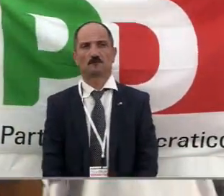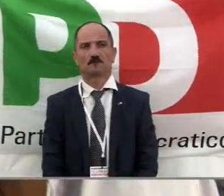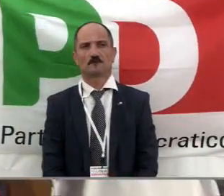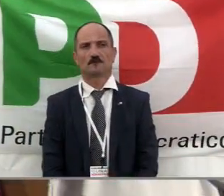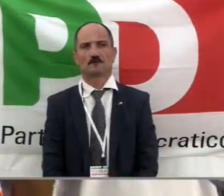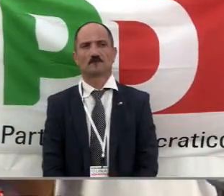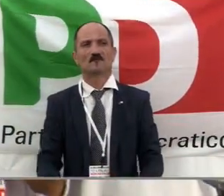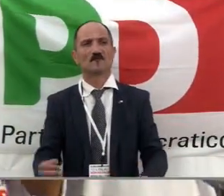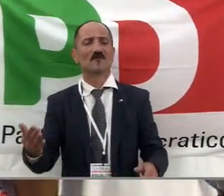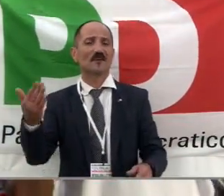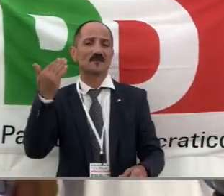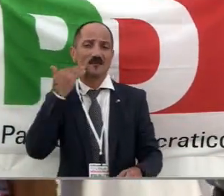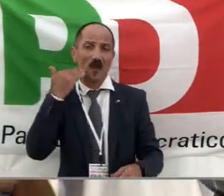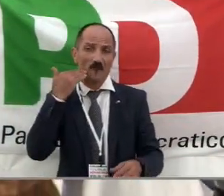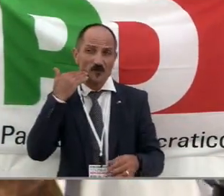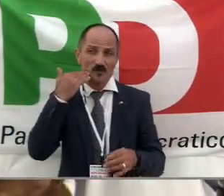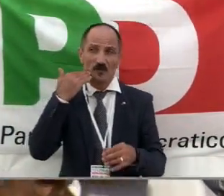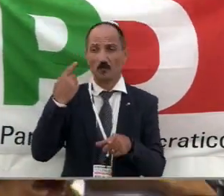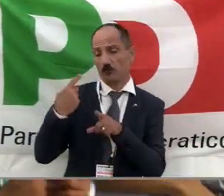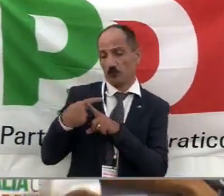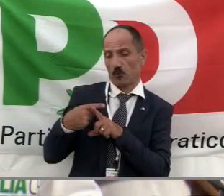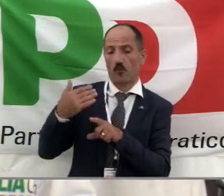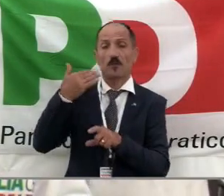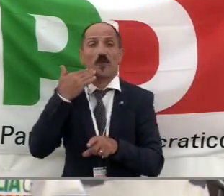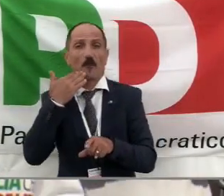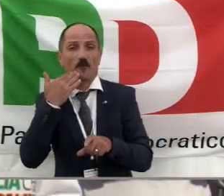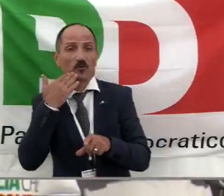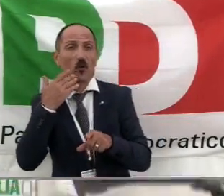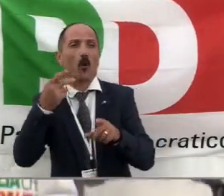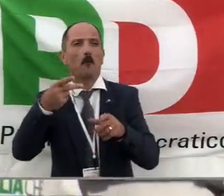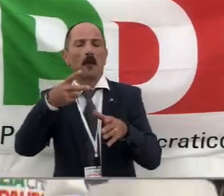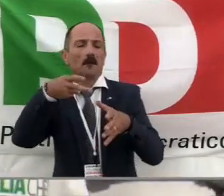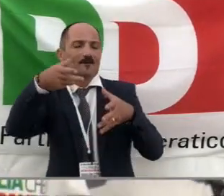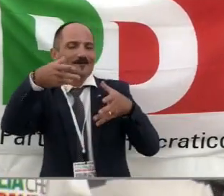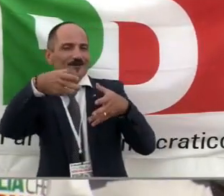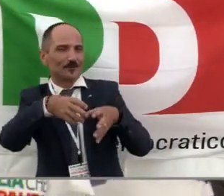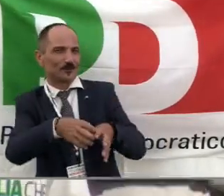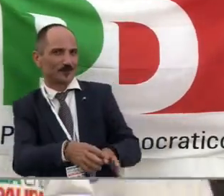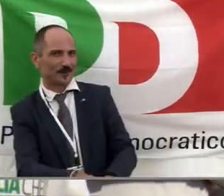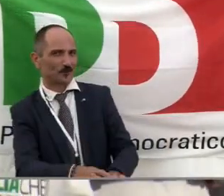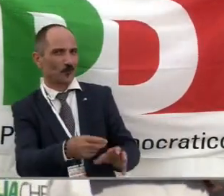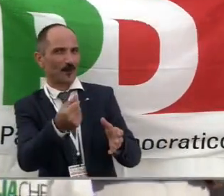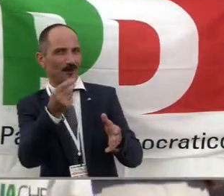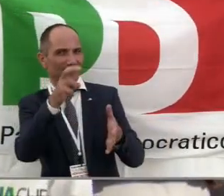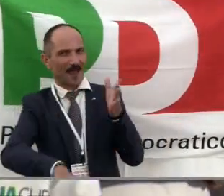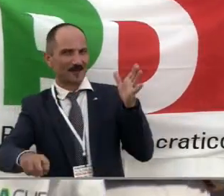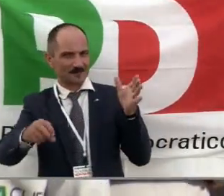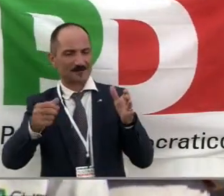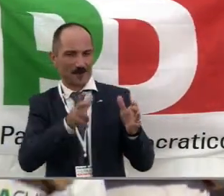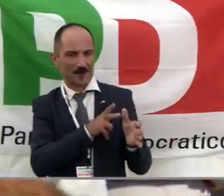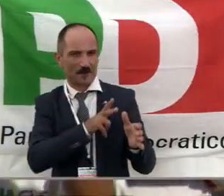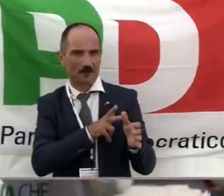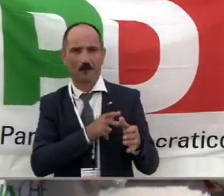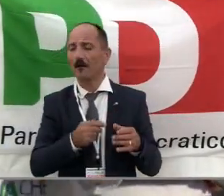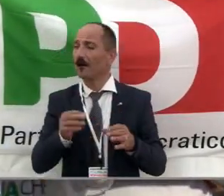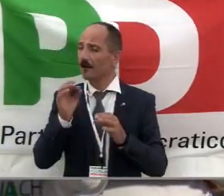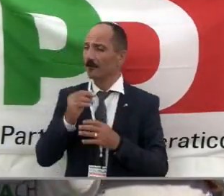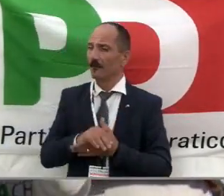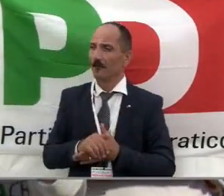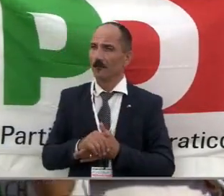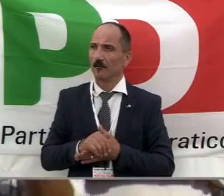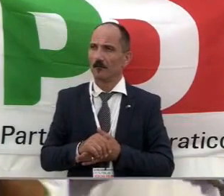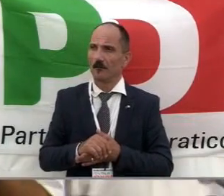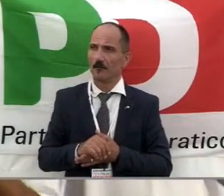E se fai deficit e debito per ridurre le tasse ai ricchi? Grazie, troppo gentile.